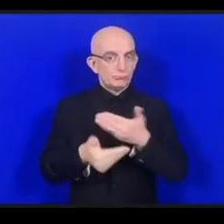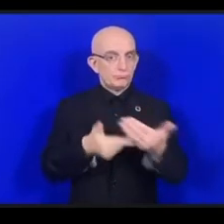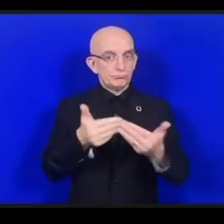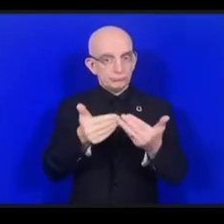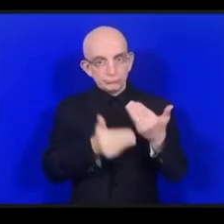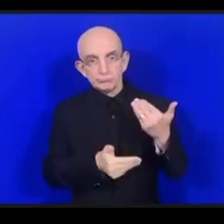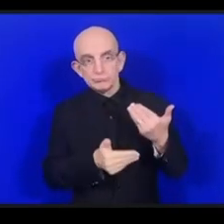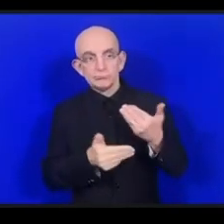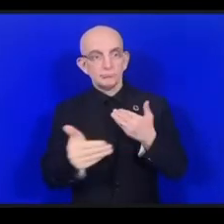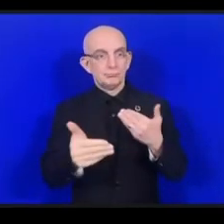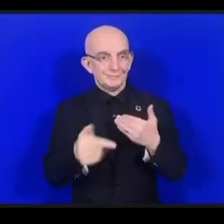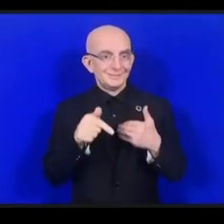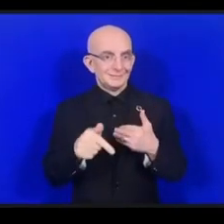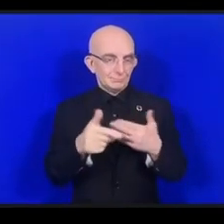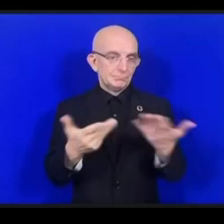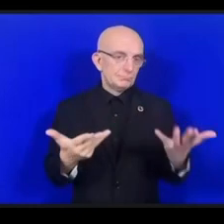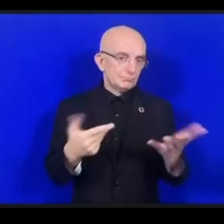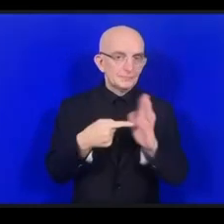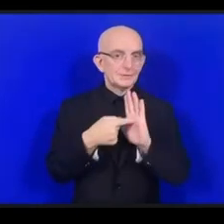来宣传，